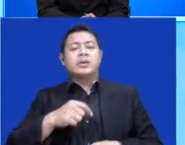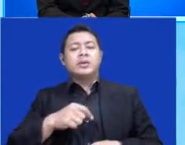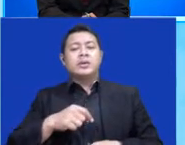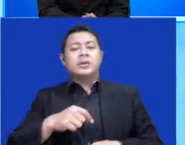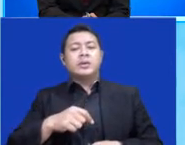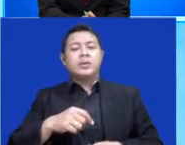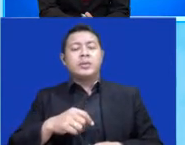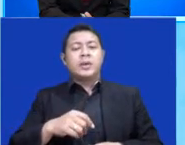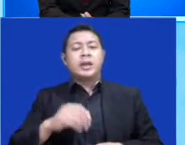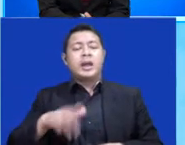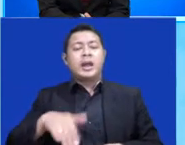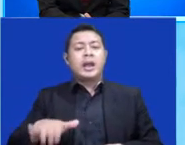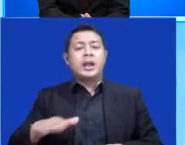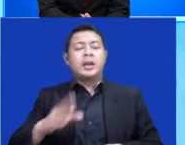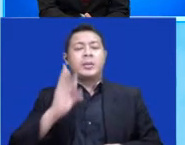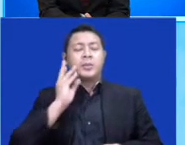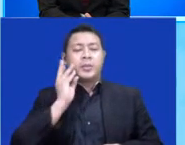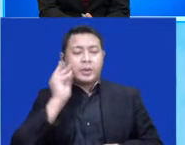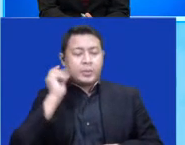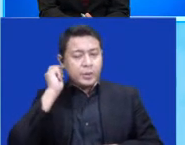anak perempuan. Tentu